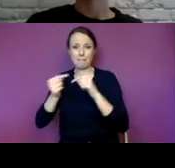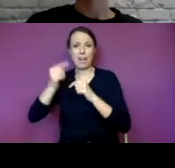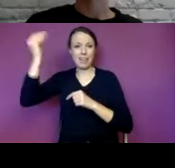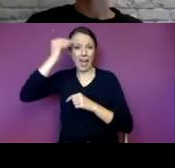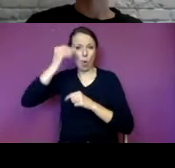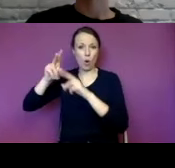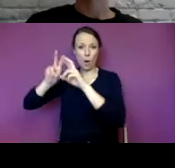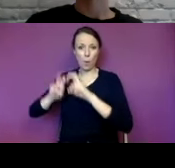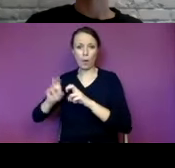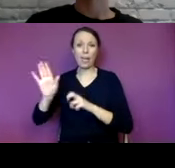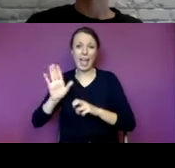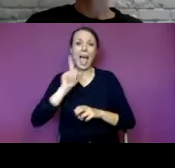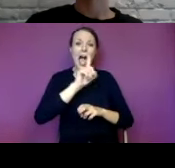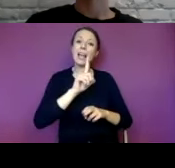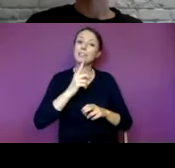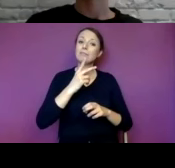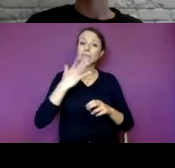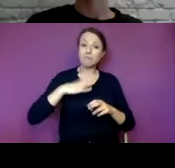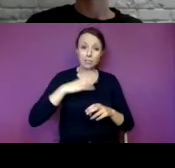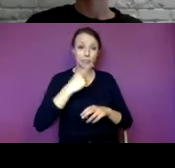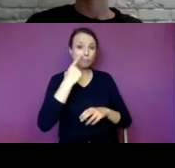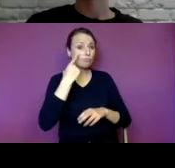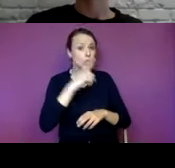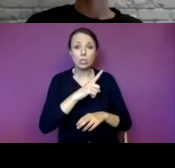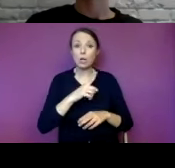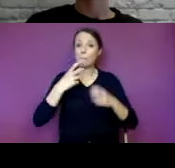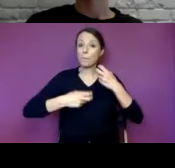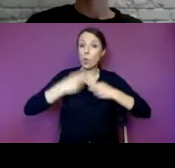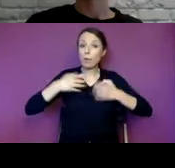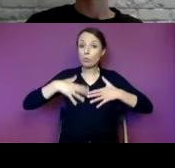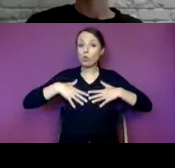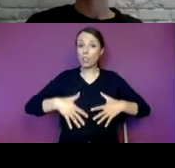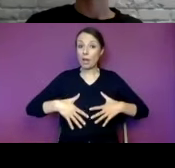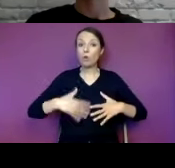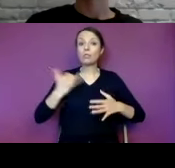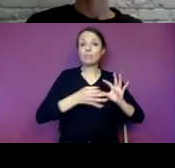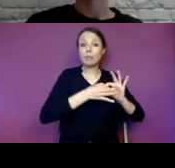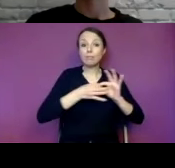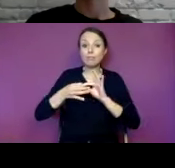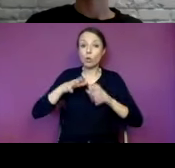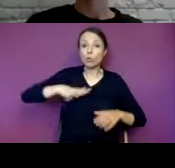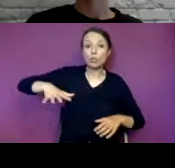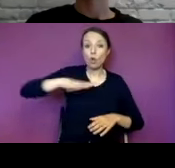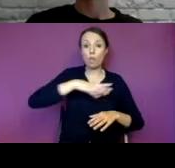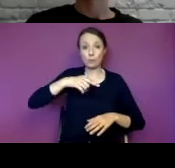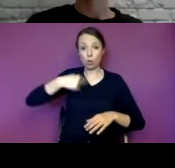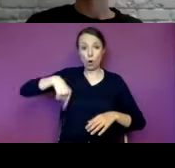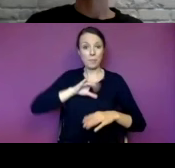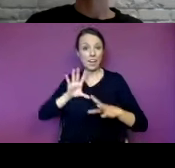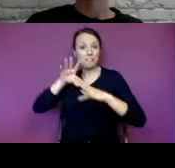jakby problem tożsamości kształtuje się jakby w stosunku do środowiska, w którym przebywamy. Kiedyś również geografowie